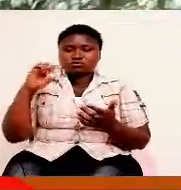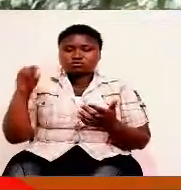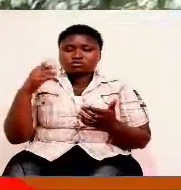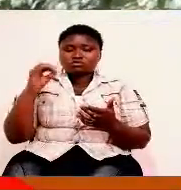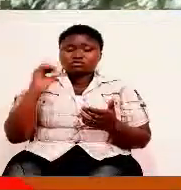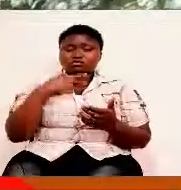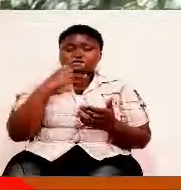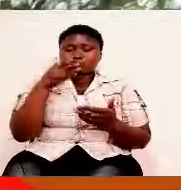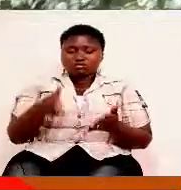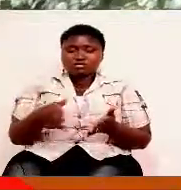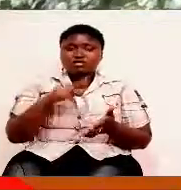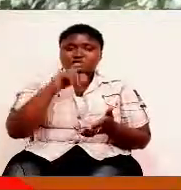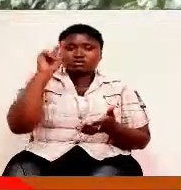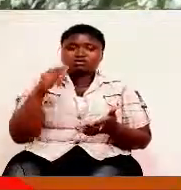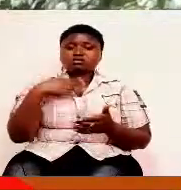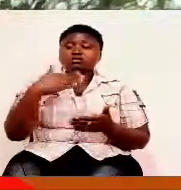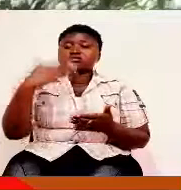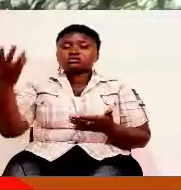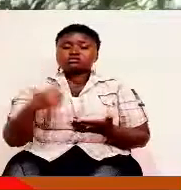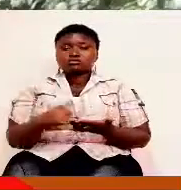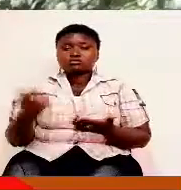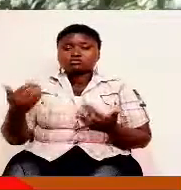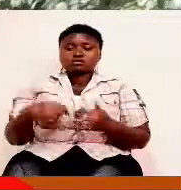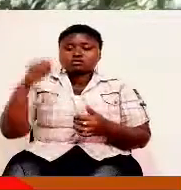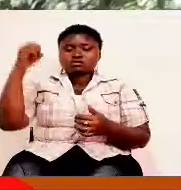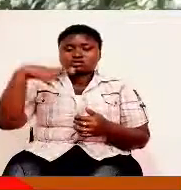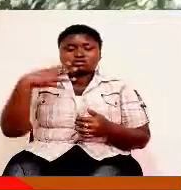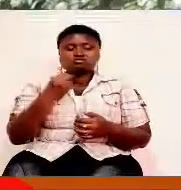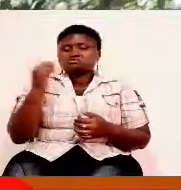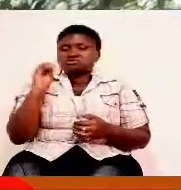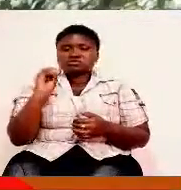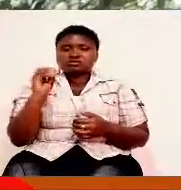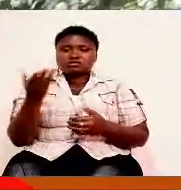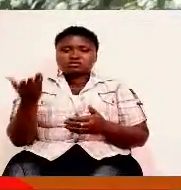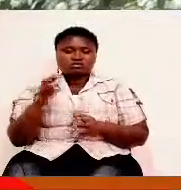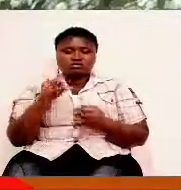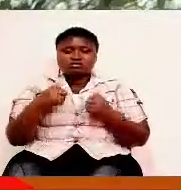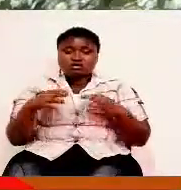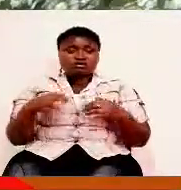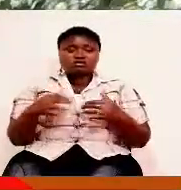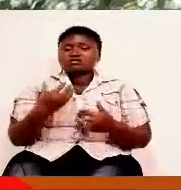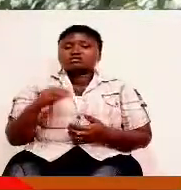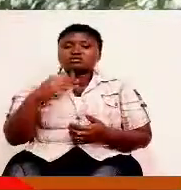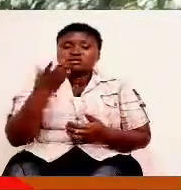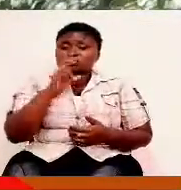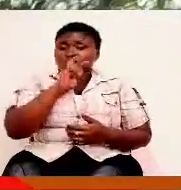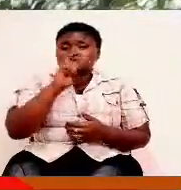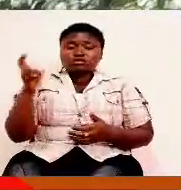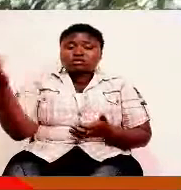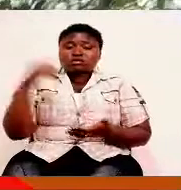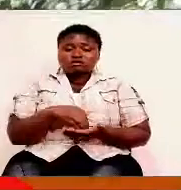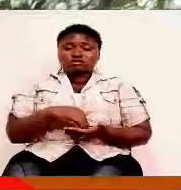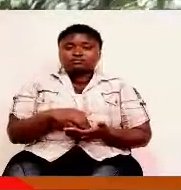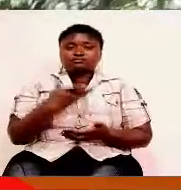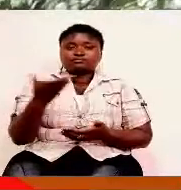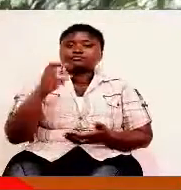date next week dhitima na higo koro yukite. Kuma hedeo tutiga na kuiguo doge. Ona tutiga na kukua na lege kato kaiguo kia lereri uhoro